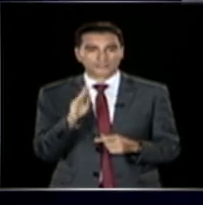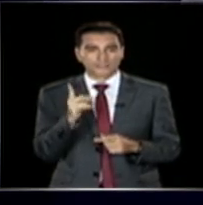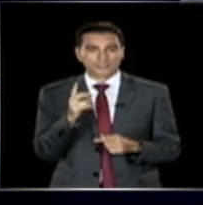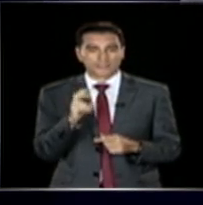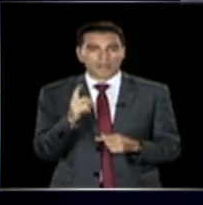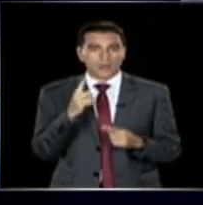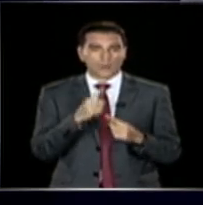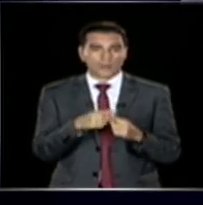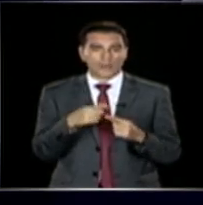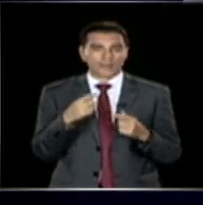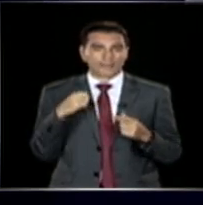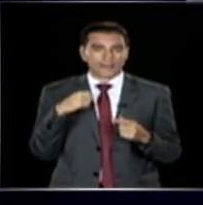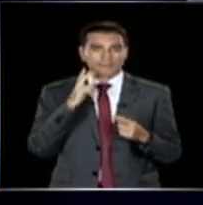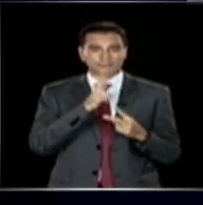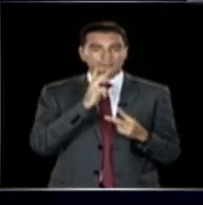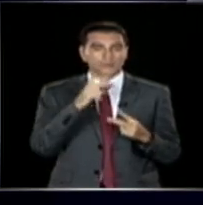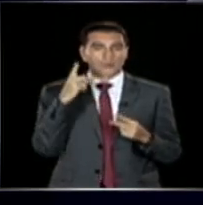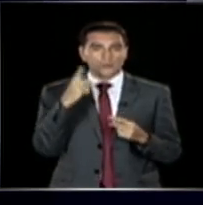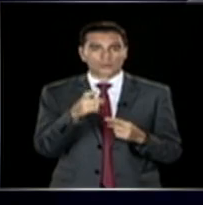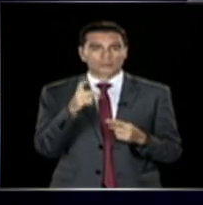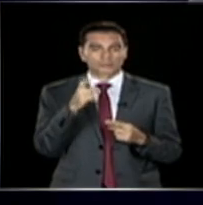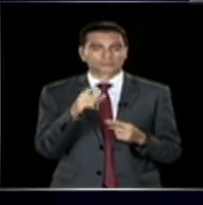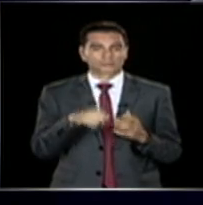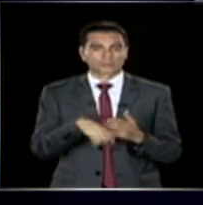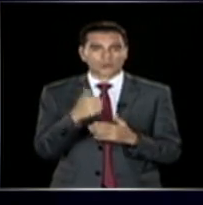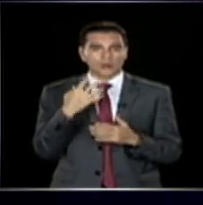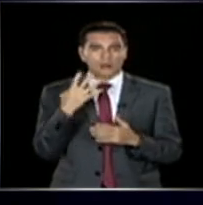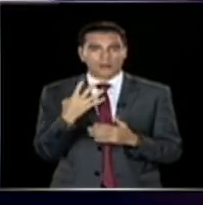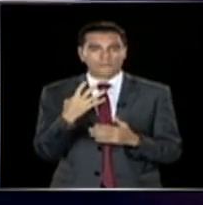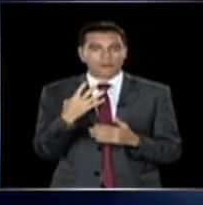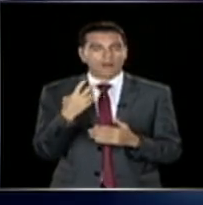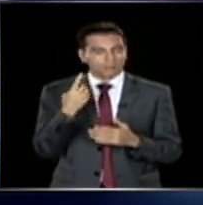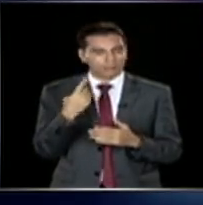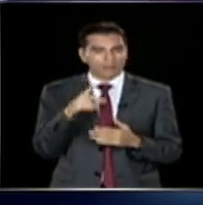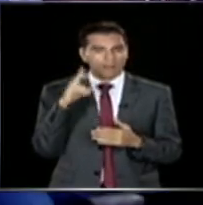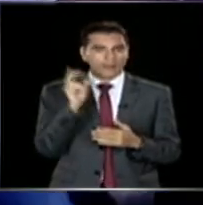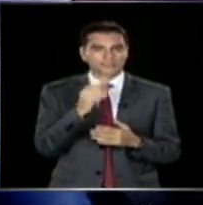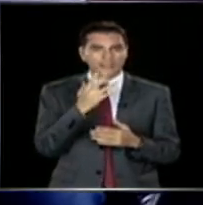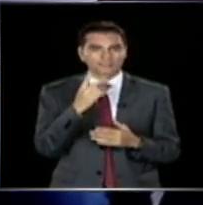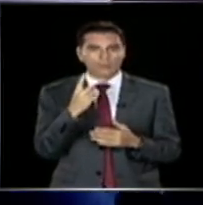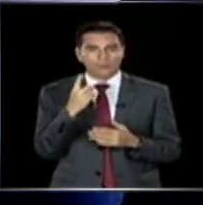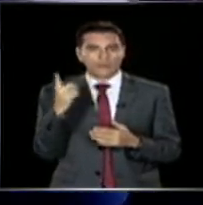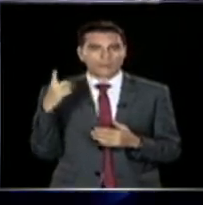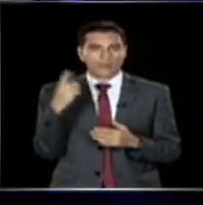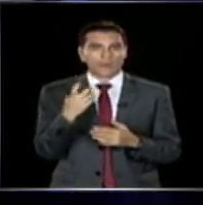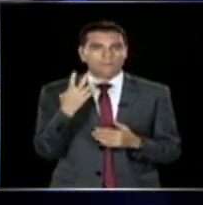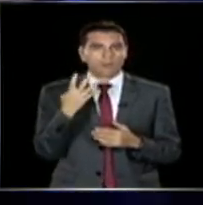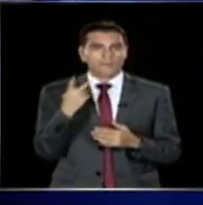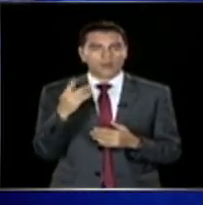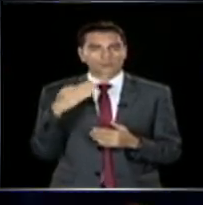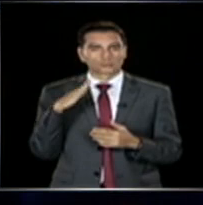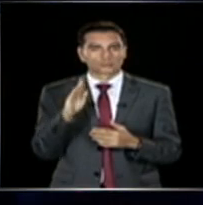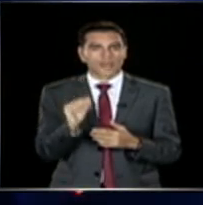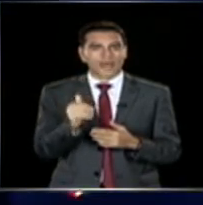الاسكتلندي وكسبوهم 5-1، وهو جاب 4 أهداف. إجابة صحيحة، هو حسام